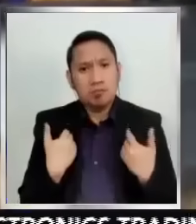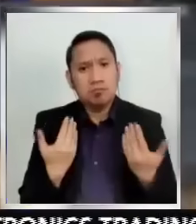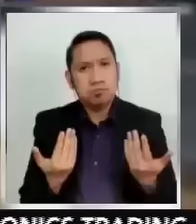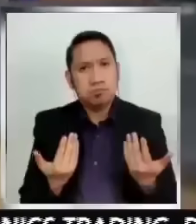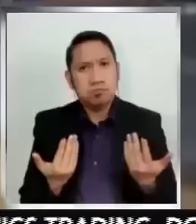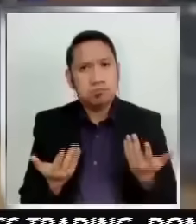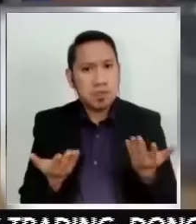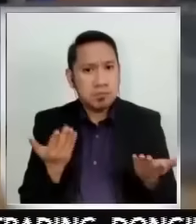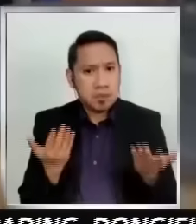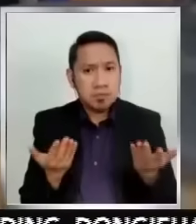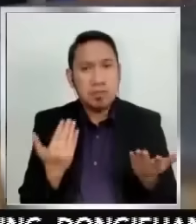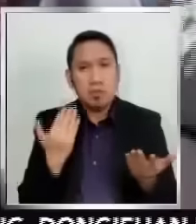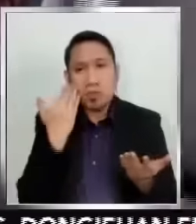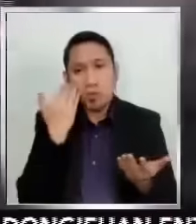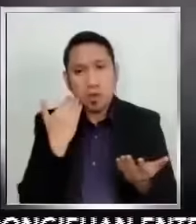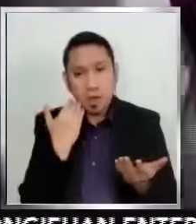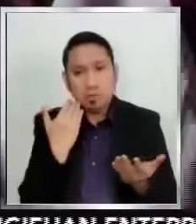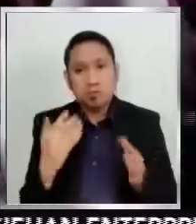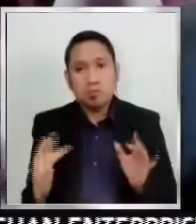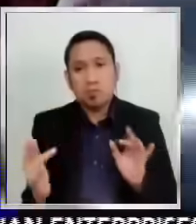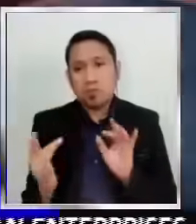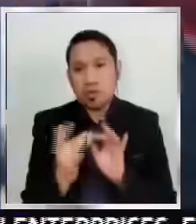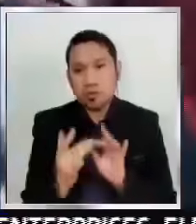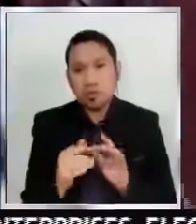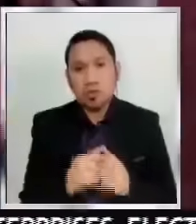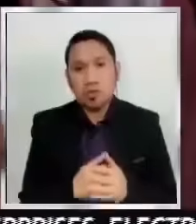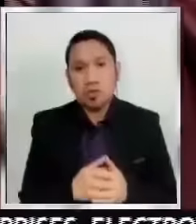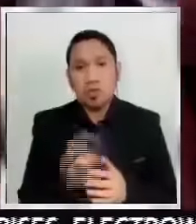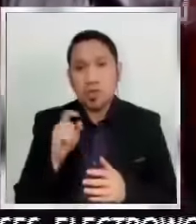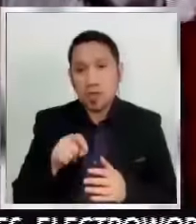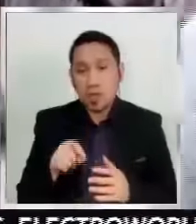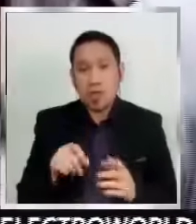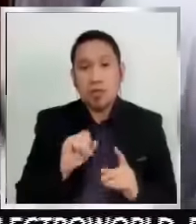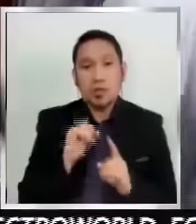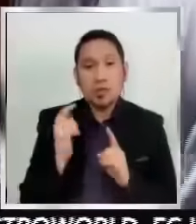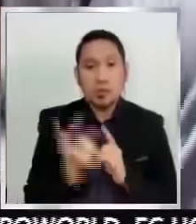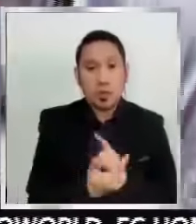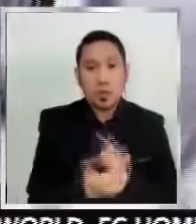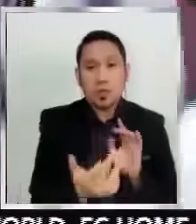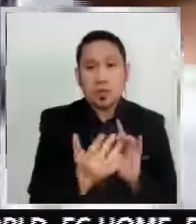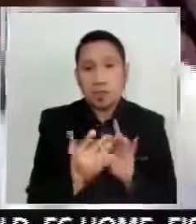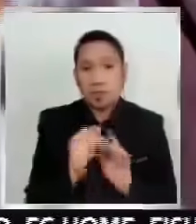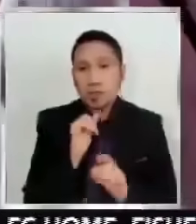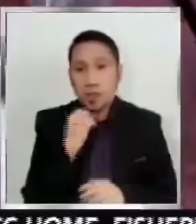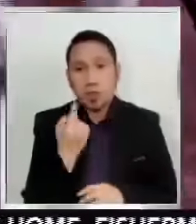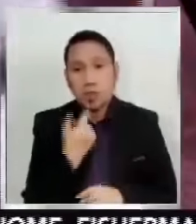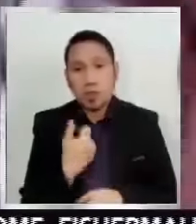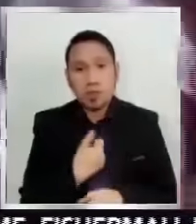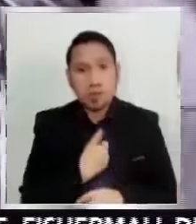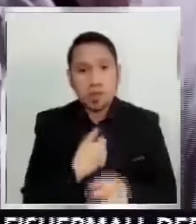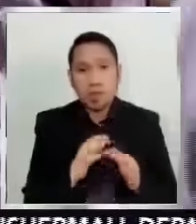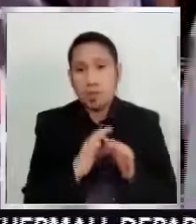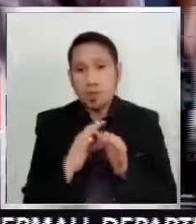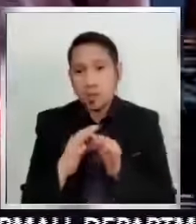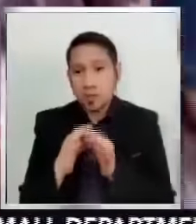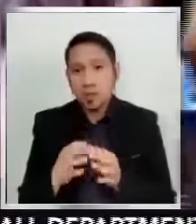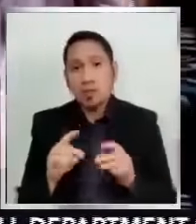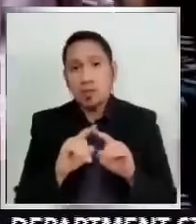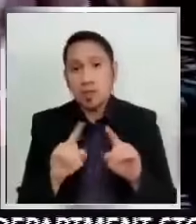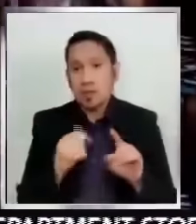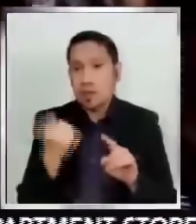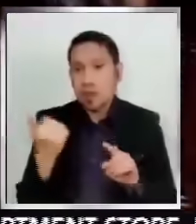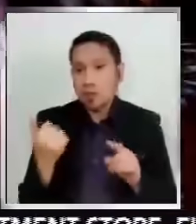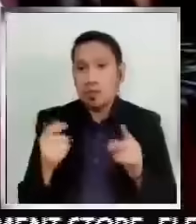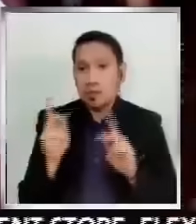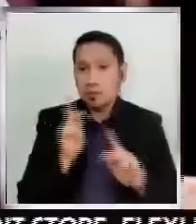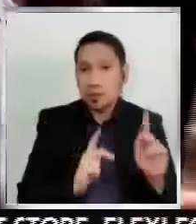ng koneksyon sa kapwa. Isang tao dapat socially connected, hindi lang sa sarili niya, kundi connected din siya sa ibang tao. Long friends,